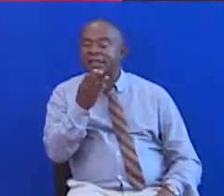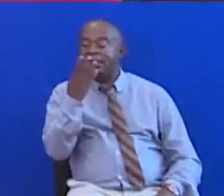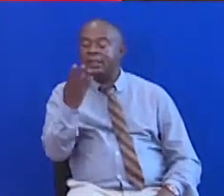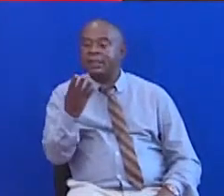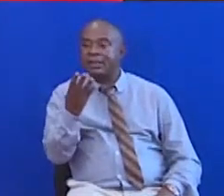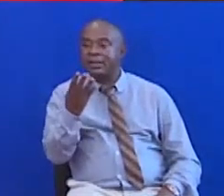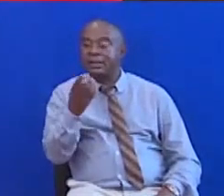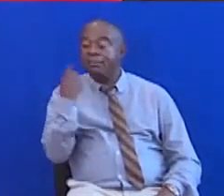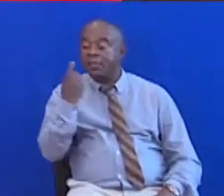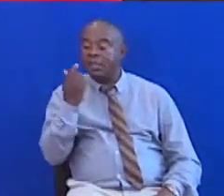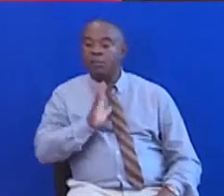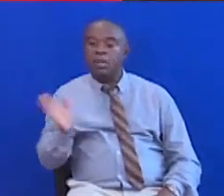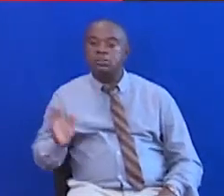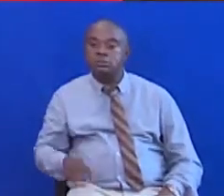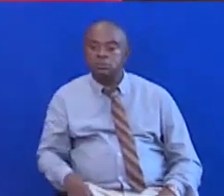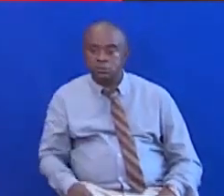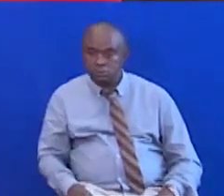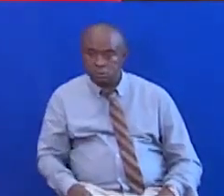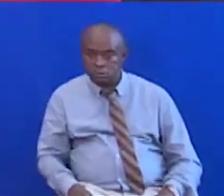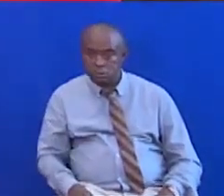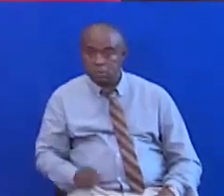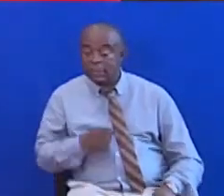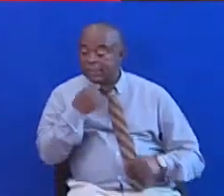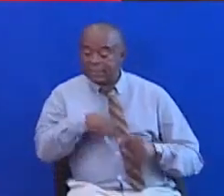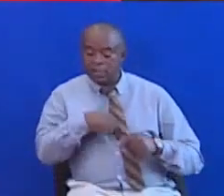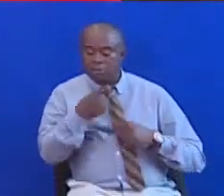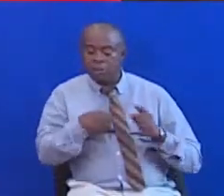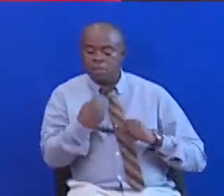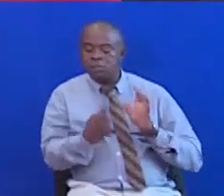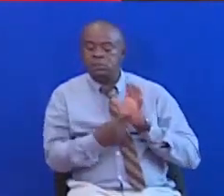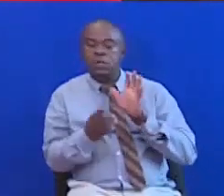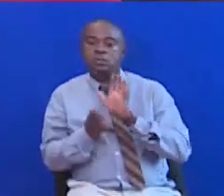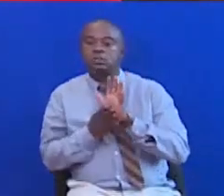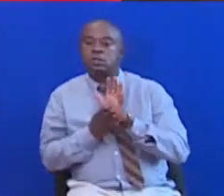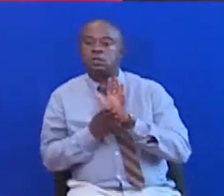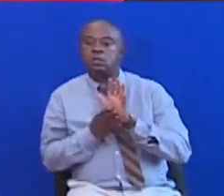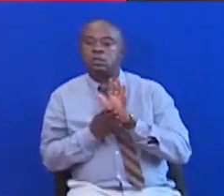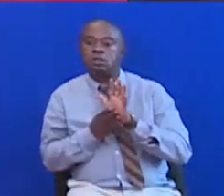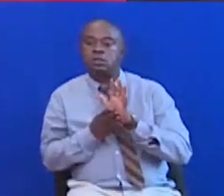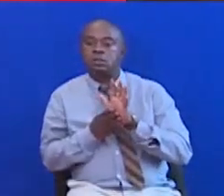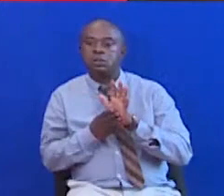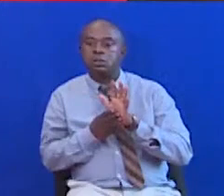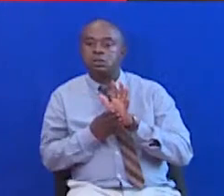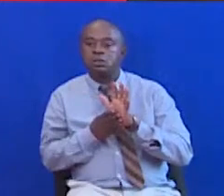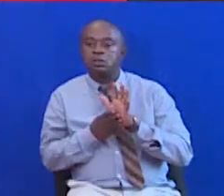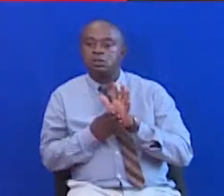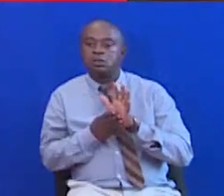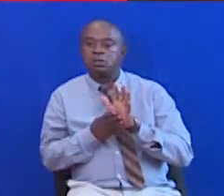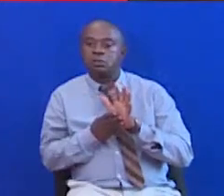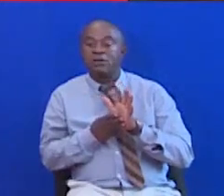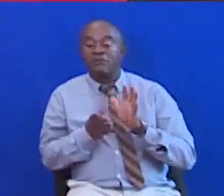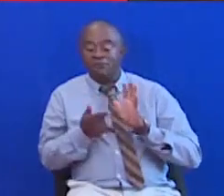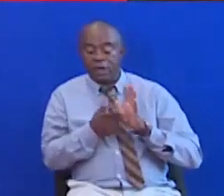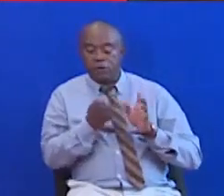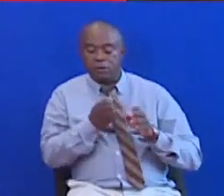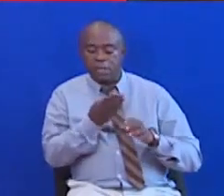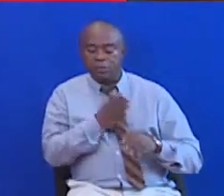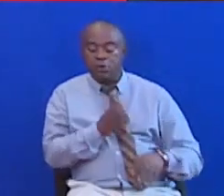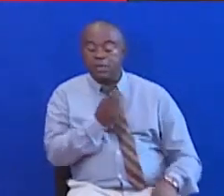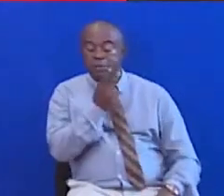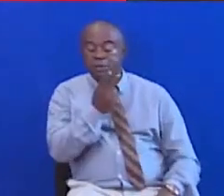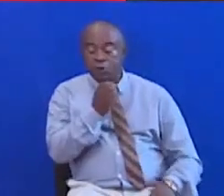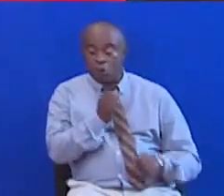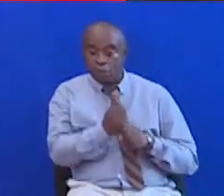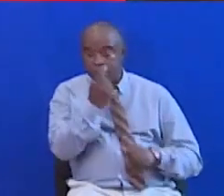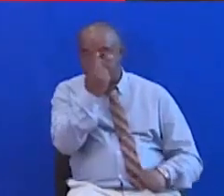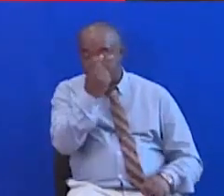434 tu. Kwa hii miradi 69, kama ni bilioni mbili mbili kwa